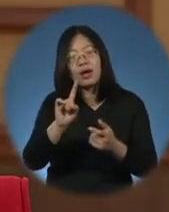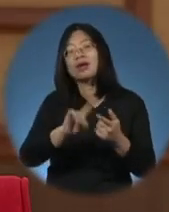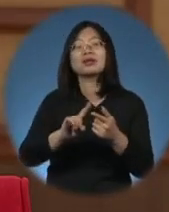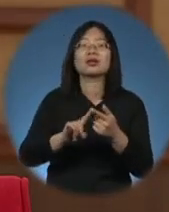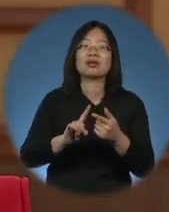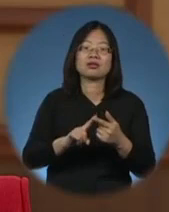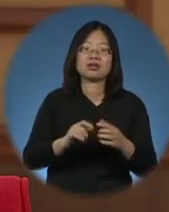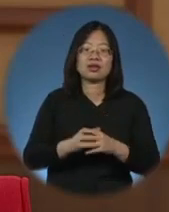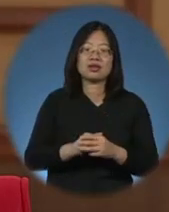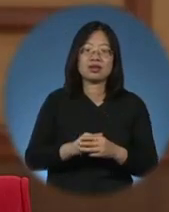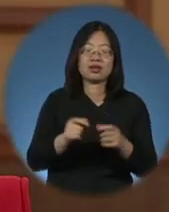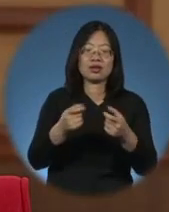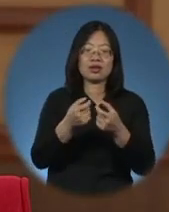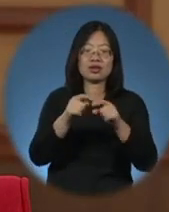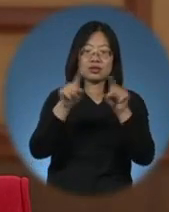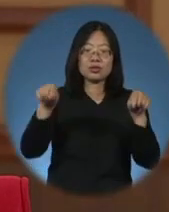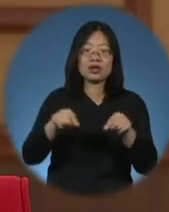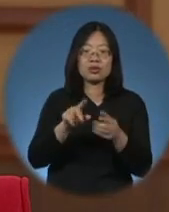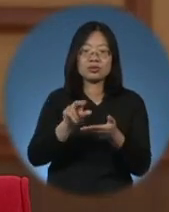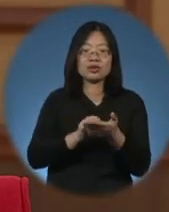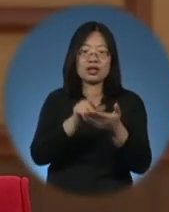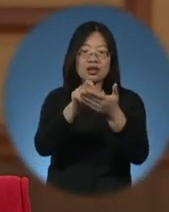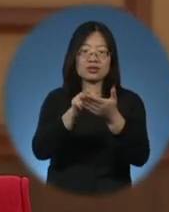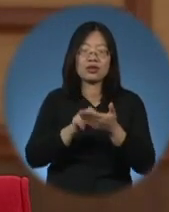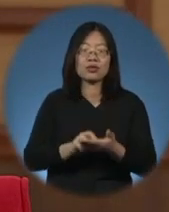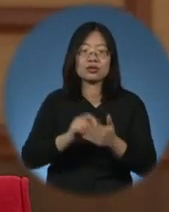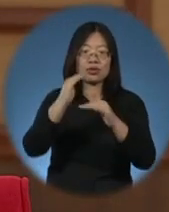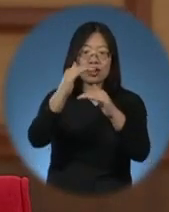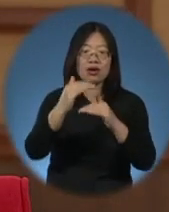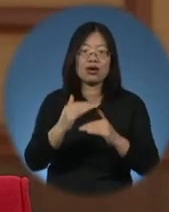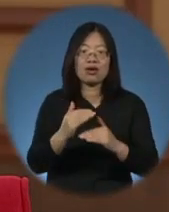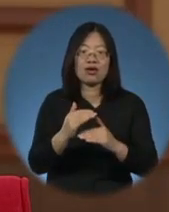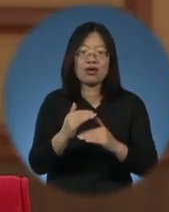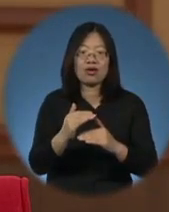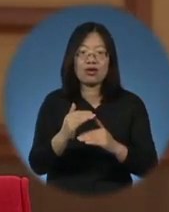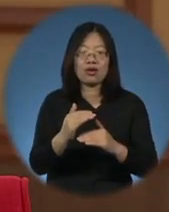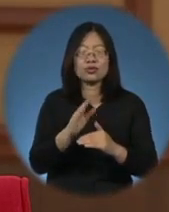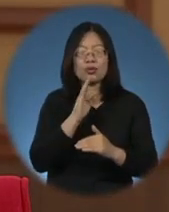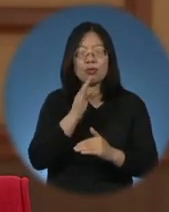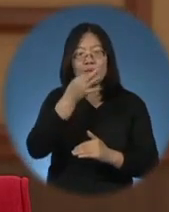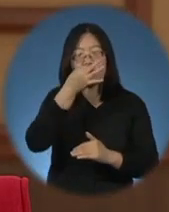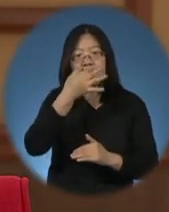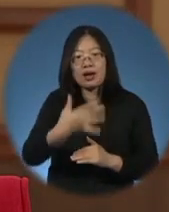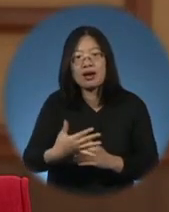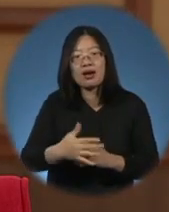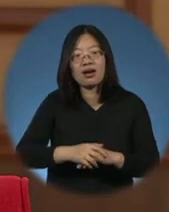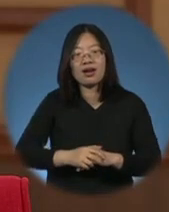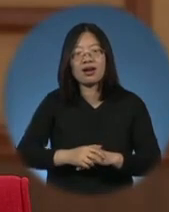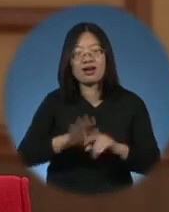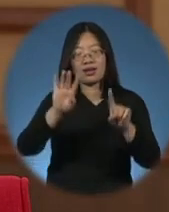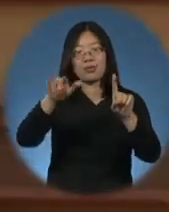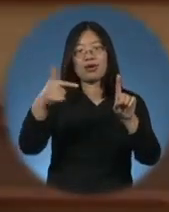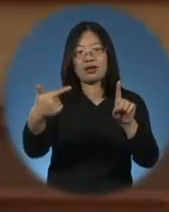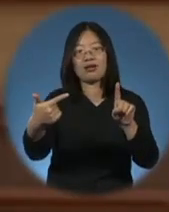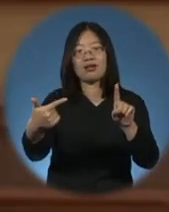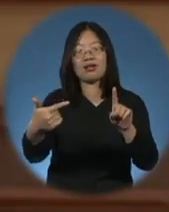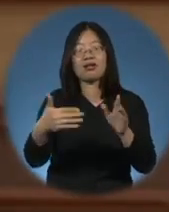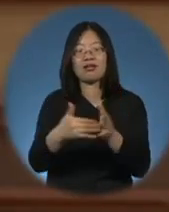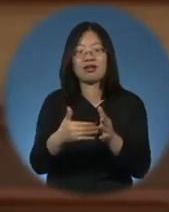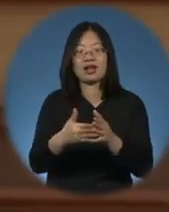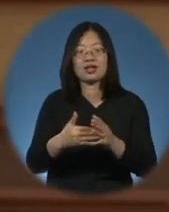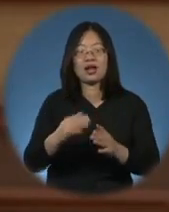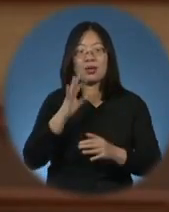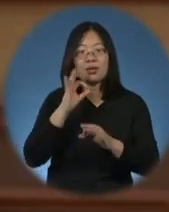뭔지를 종이에 문제를 적는 과정이 이게 보통 어려운 게 아닙니다. 그게 1번이다. 그게 1번이에요.